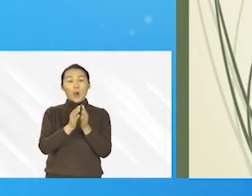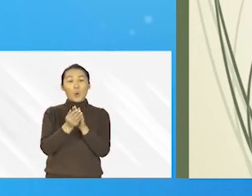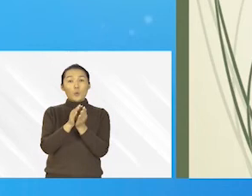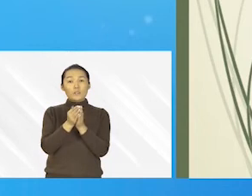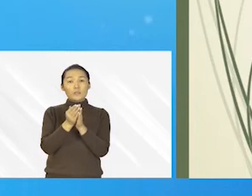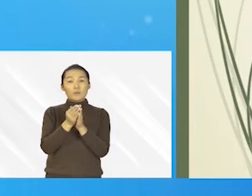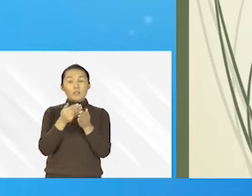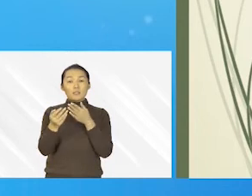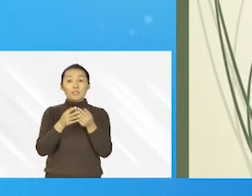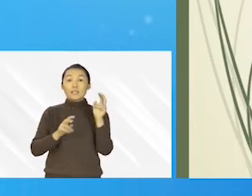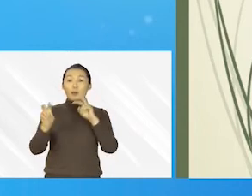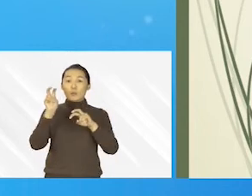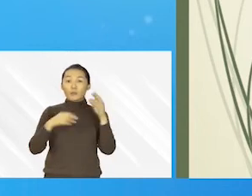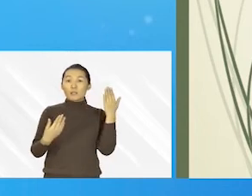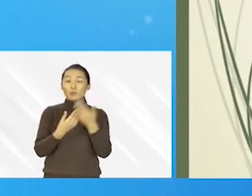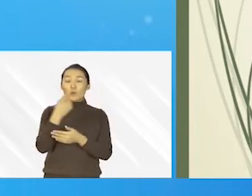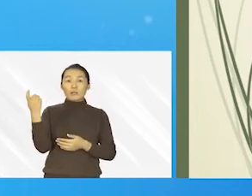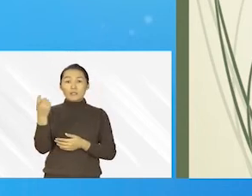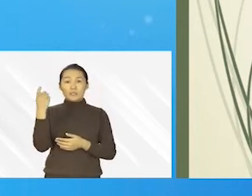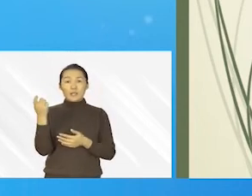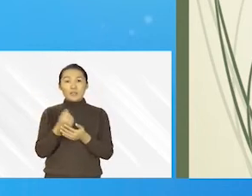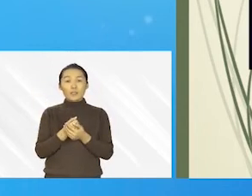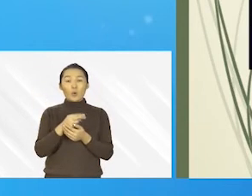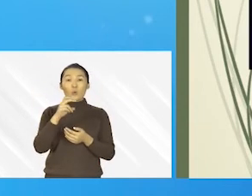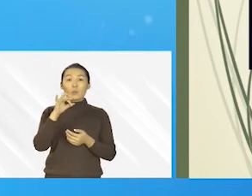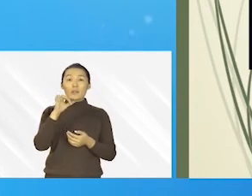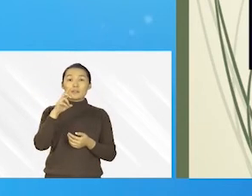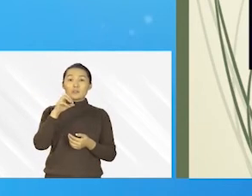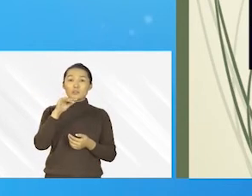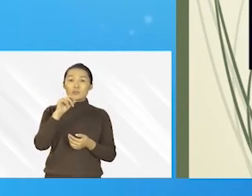для поиска нового хозяина у паразитических форм.